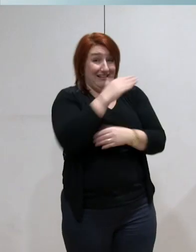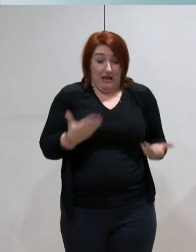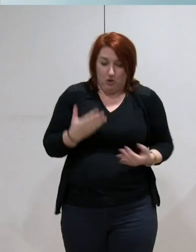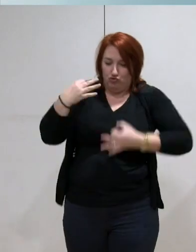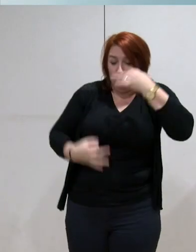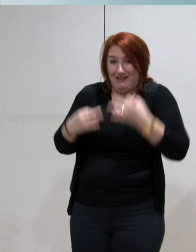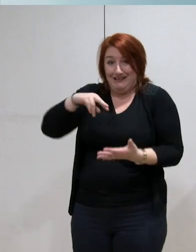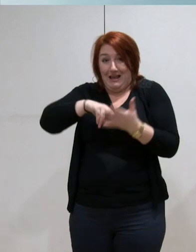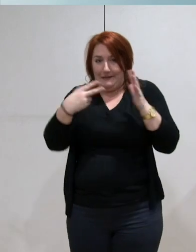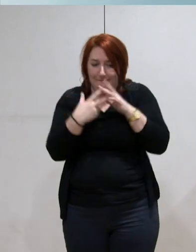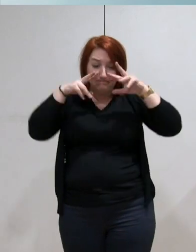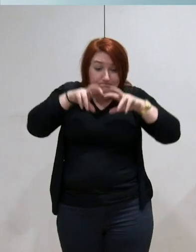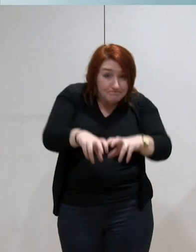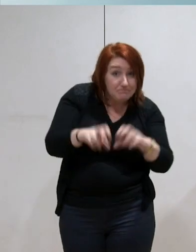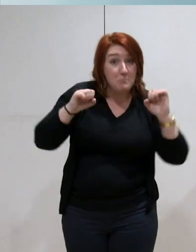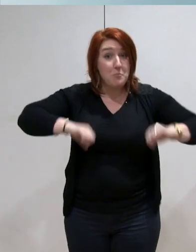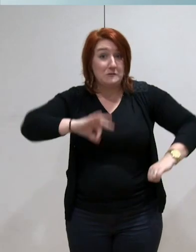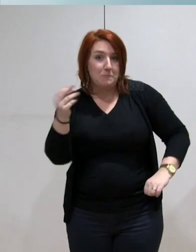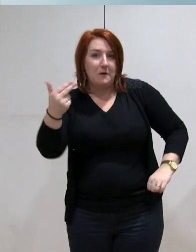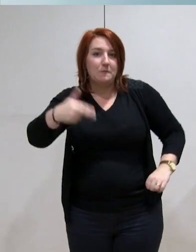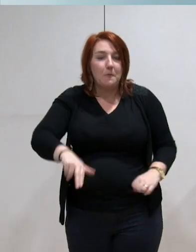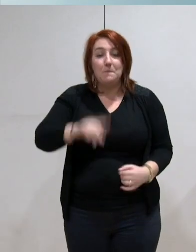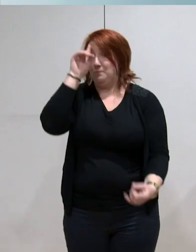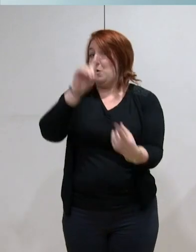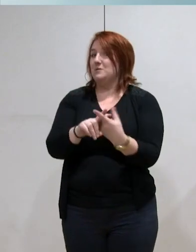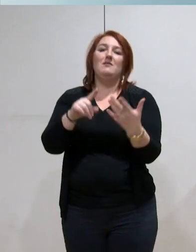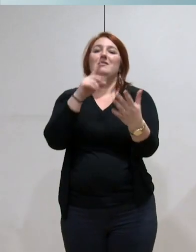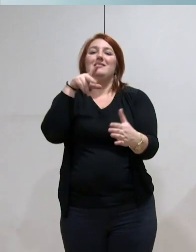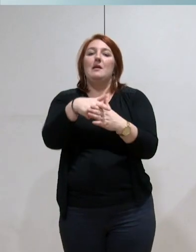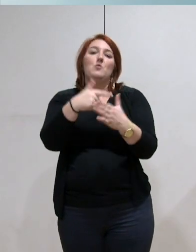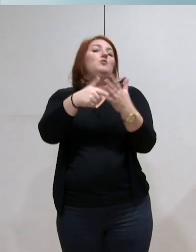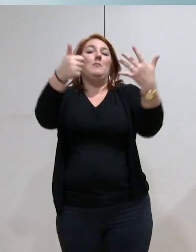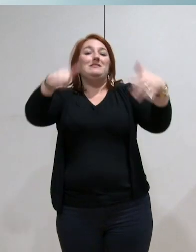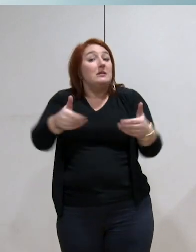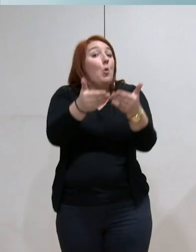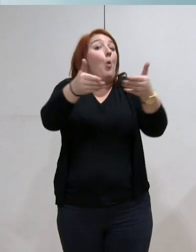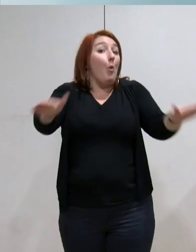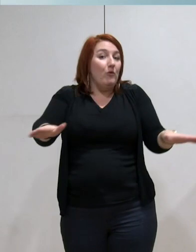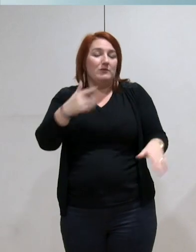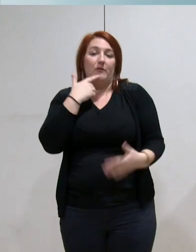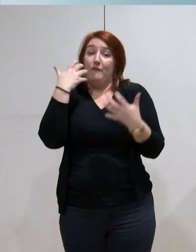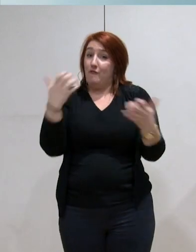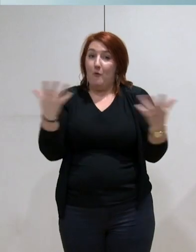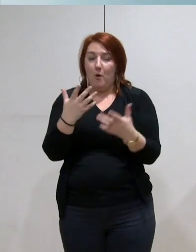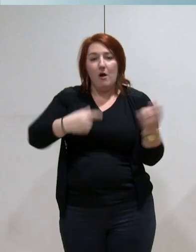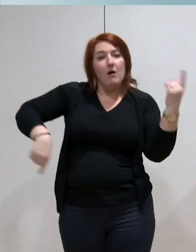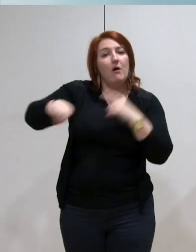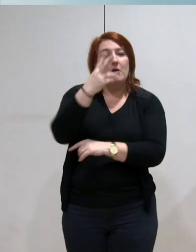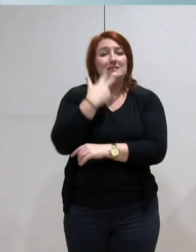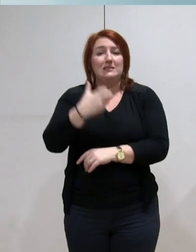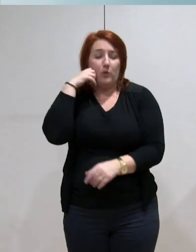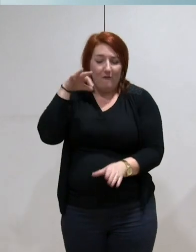juridique avec un objectif d'une mise en service début 2016 donc il s'agit de proposer un dispositif de votation citoyenne